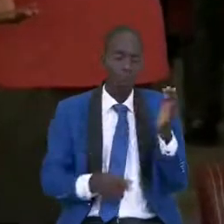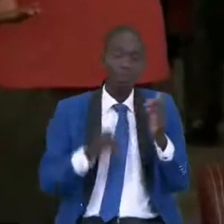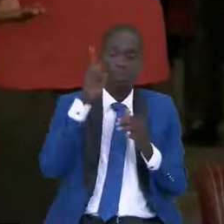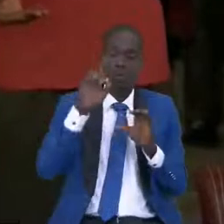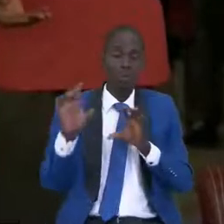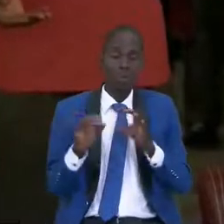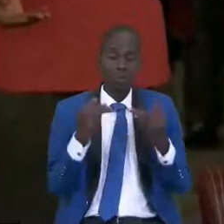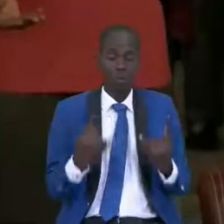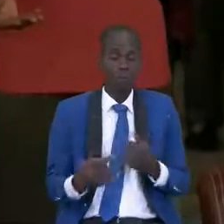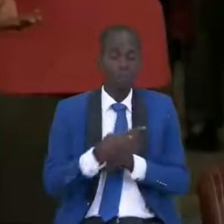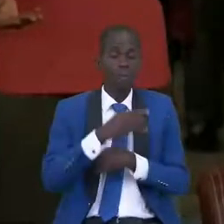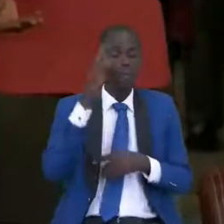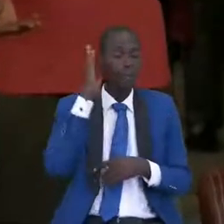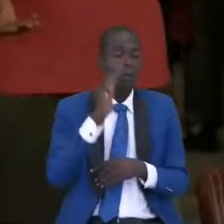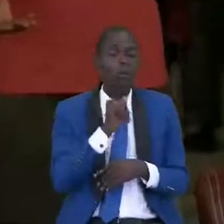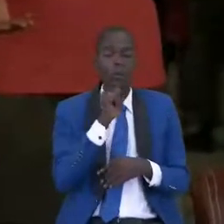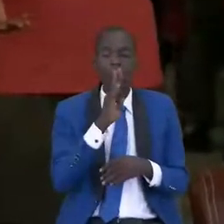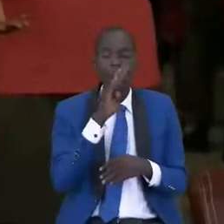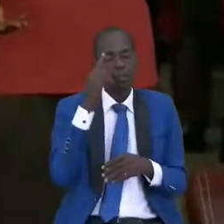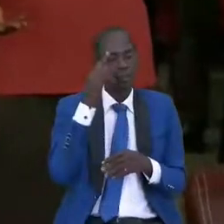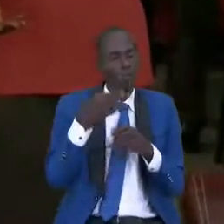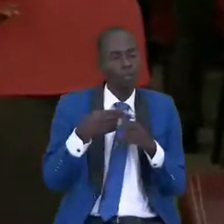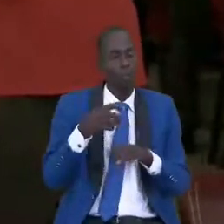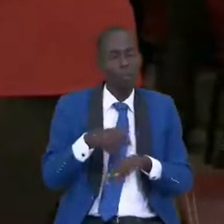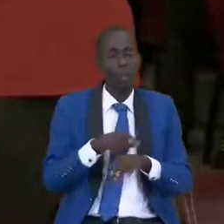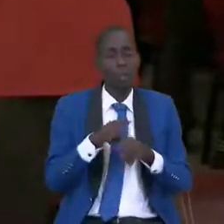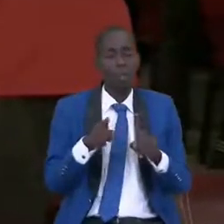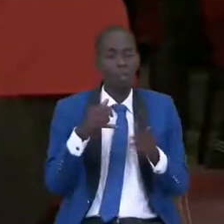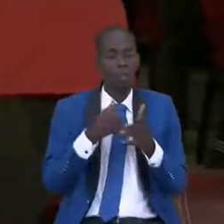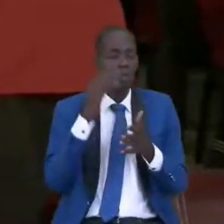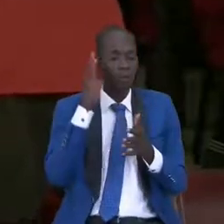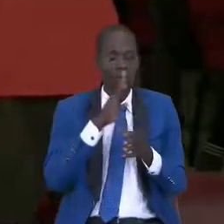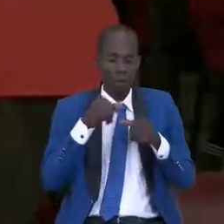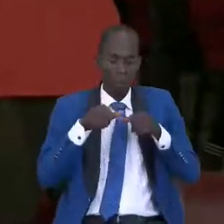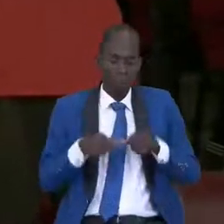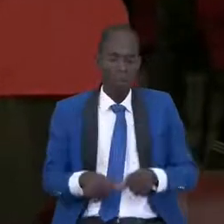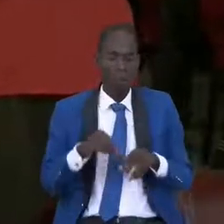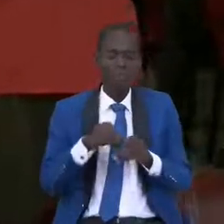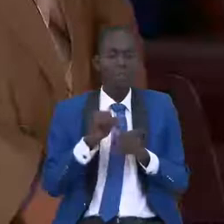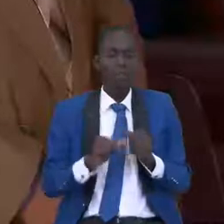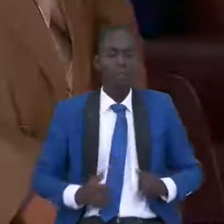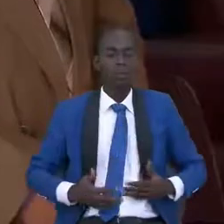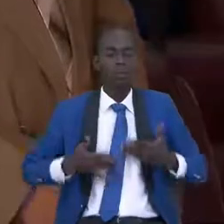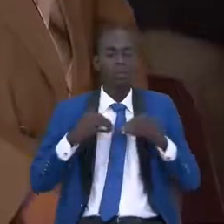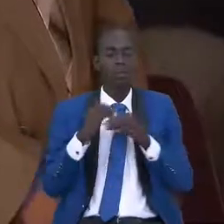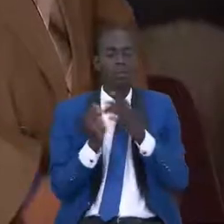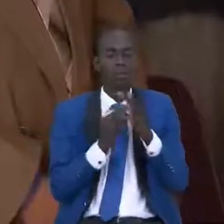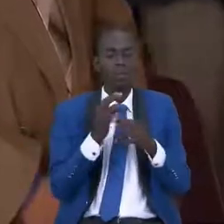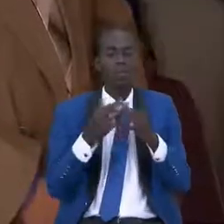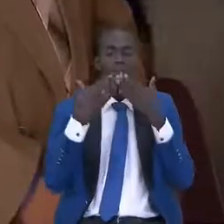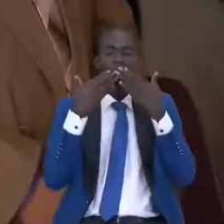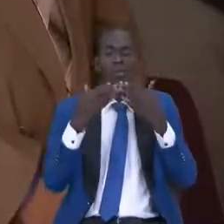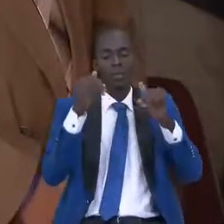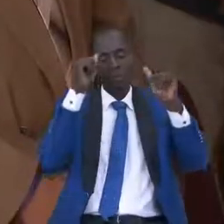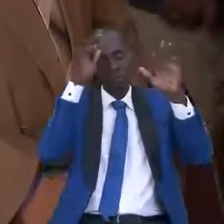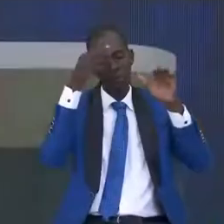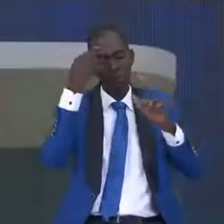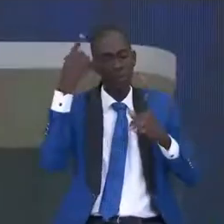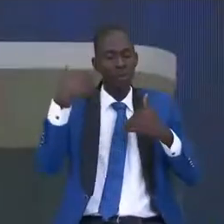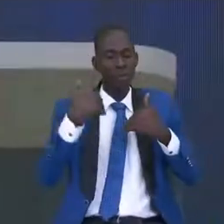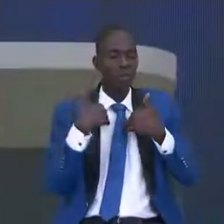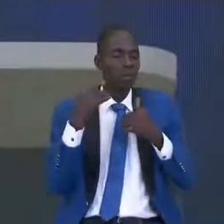aujourd'hui ne sera pas temporaire, ce sera permanent dans chaque vie. Nous te remercions parce que nous savons